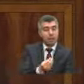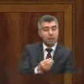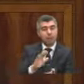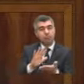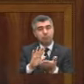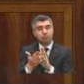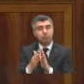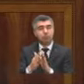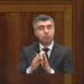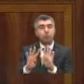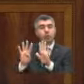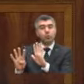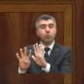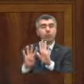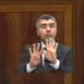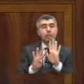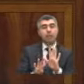حدود